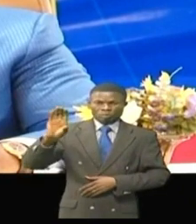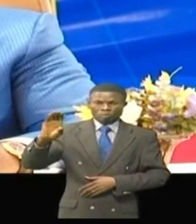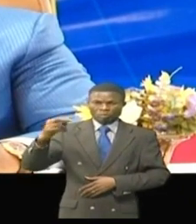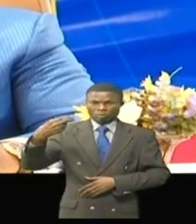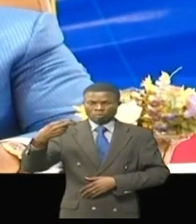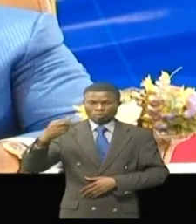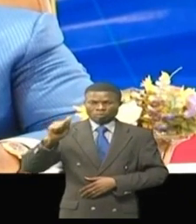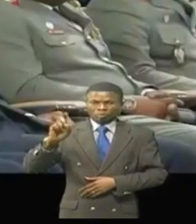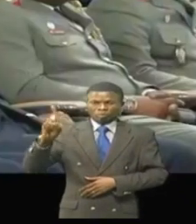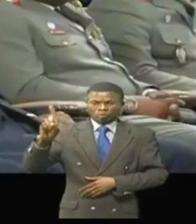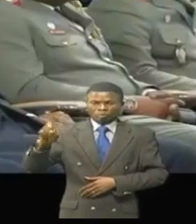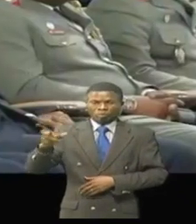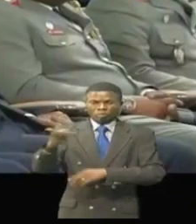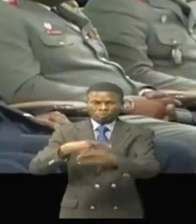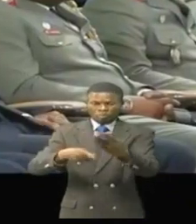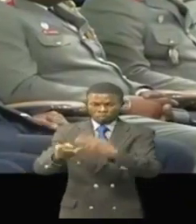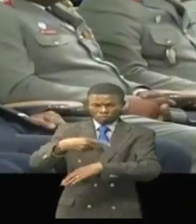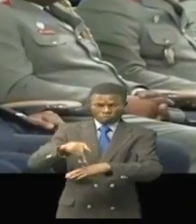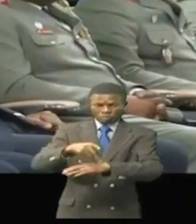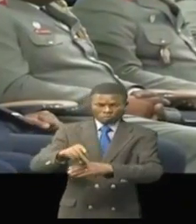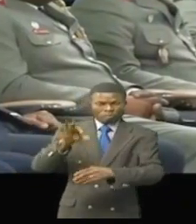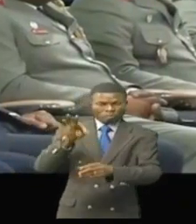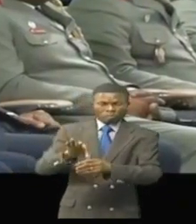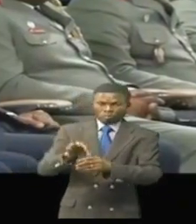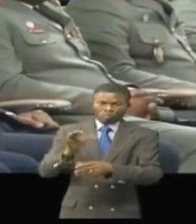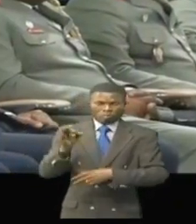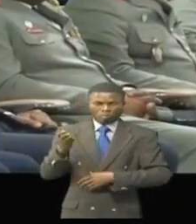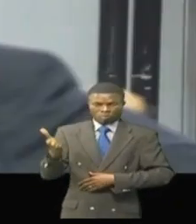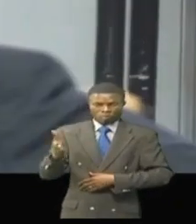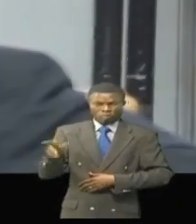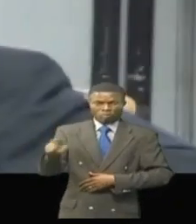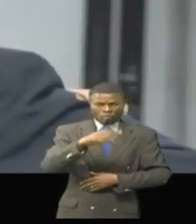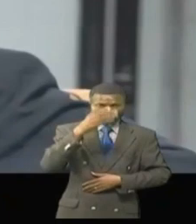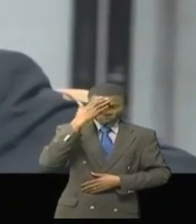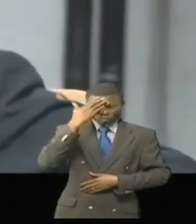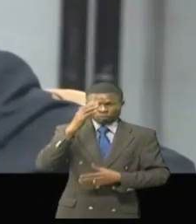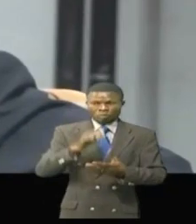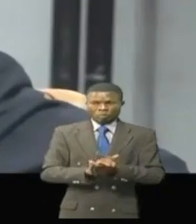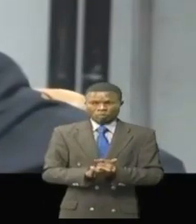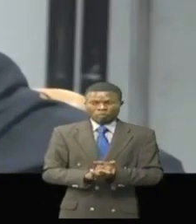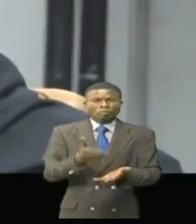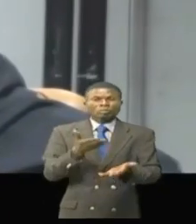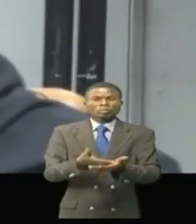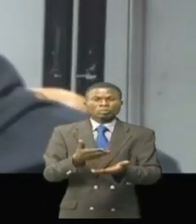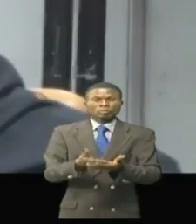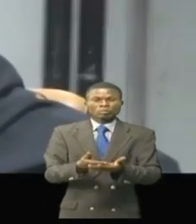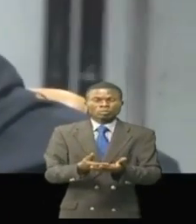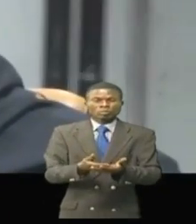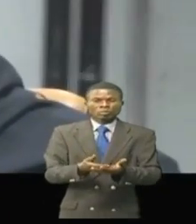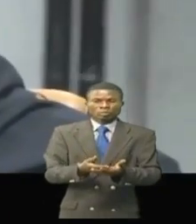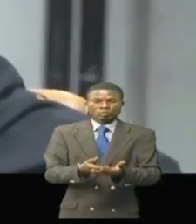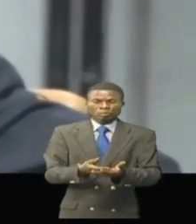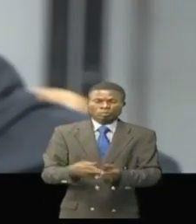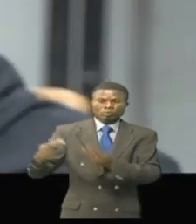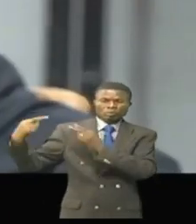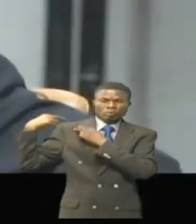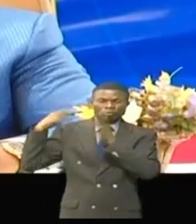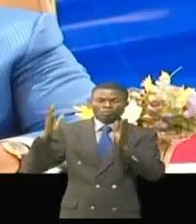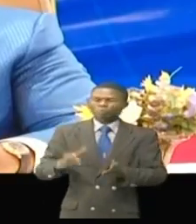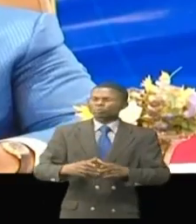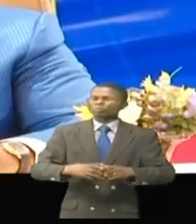durant cette période de transition. Comme vous le savez, il s'agit d'une lourde